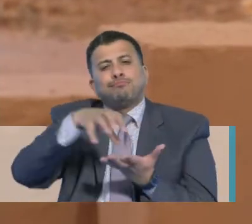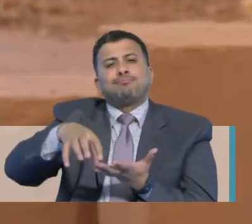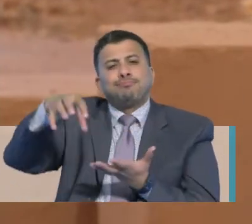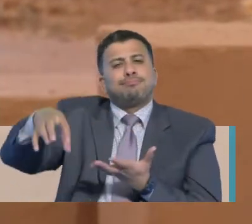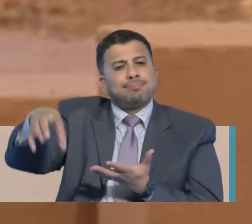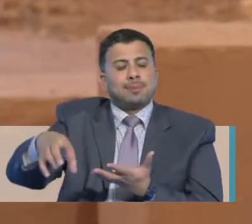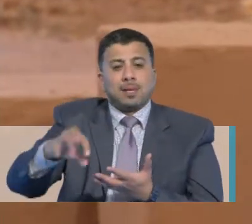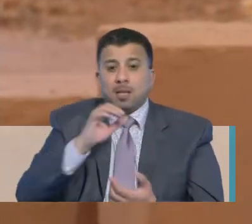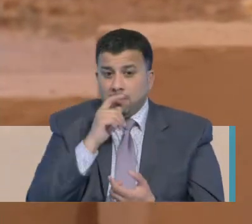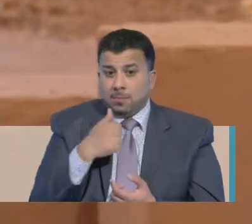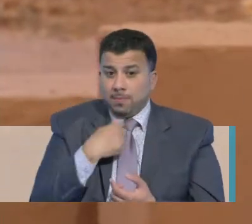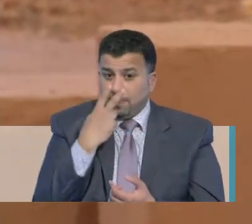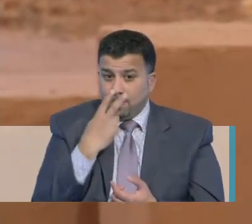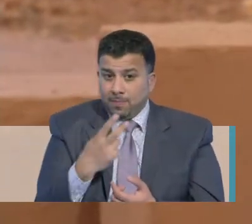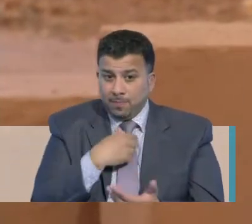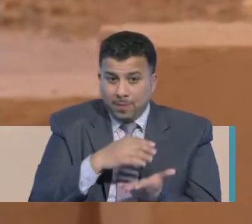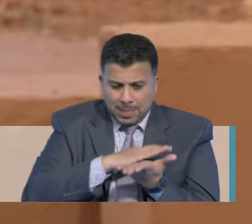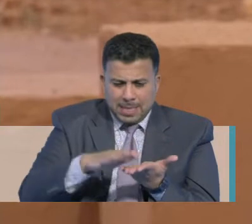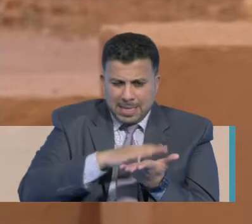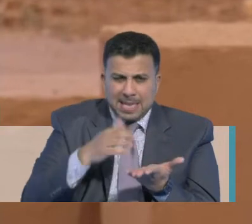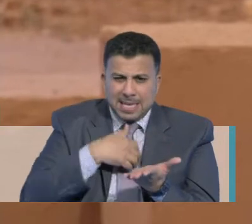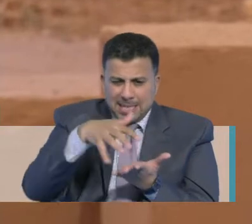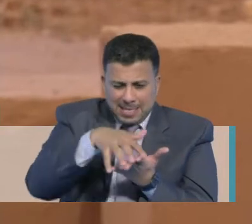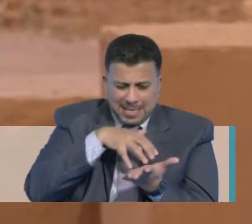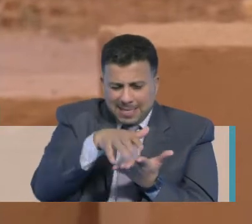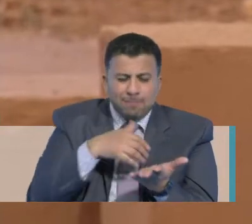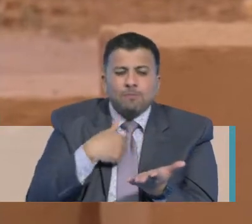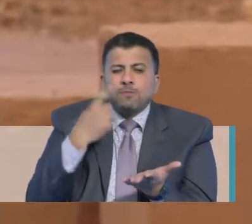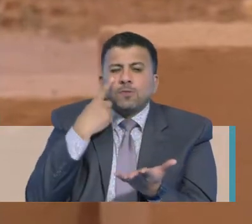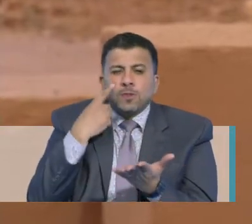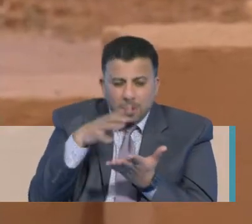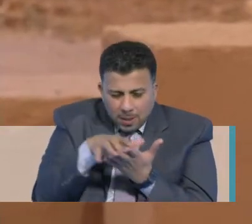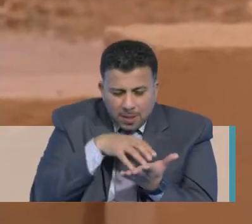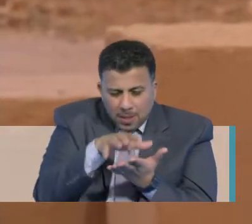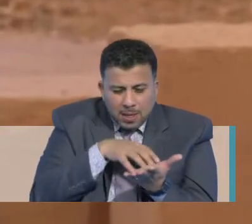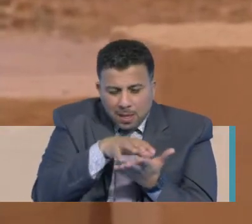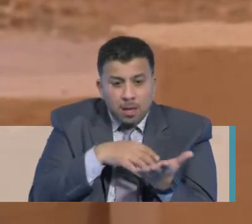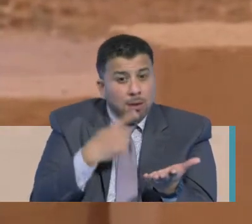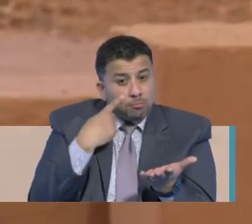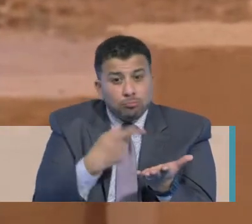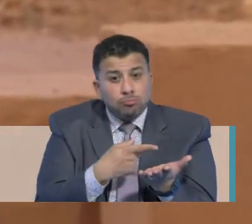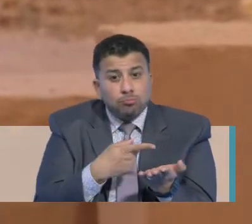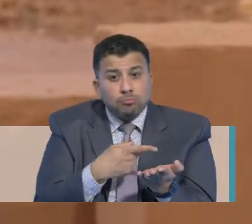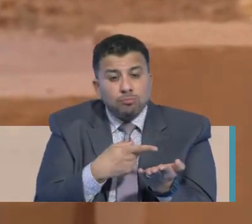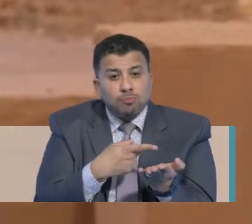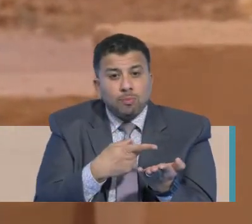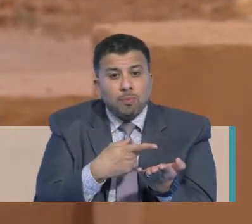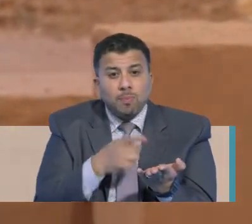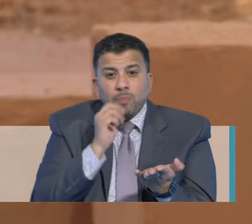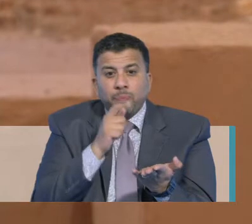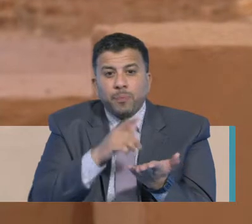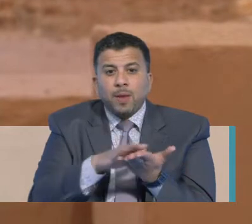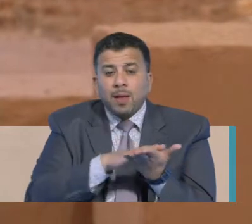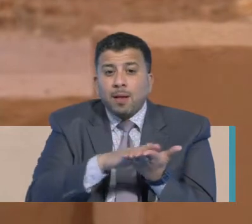تجربة وجيت أحفر في هذه الكثبان ووجدت استمرارية الرقعة